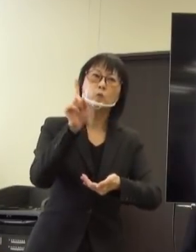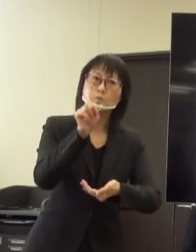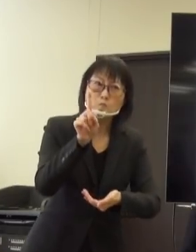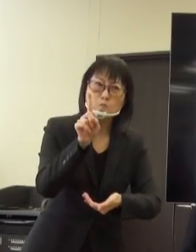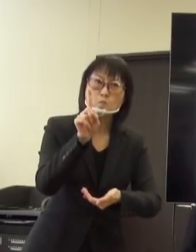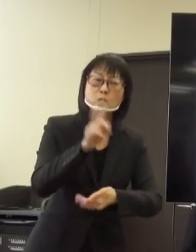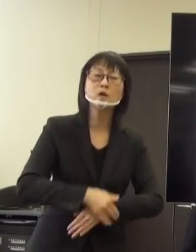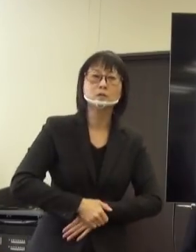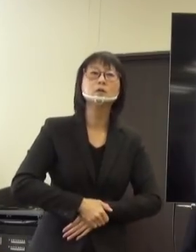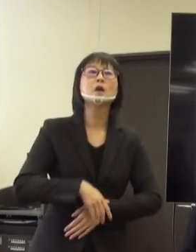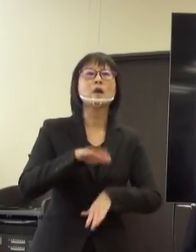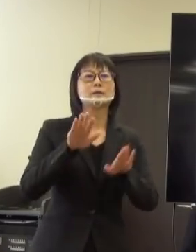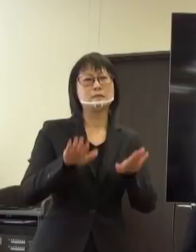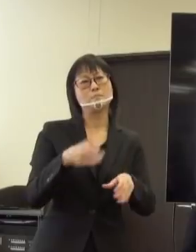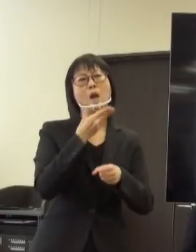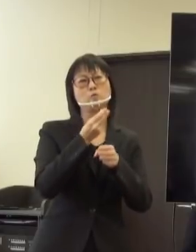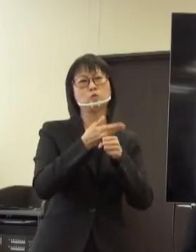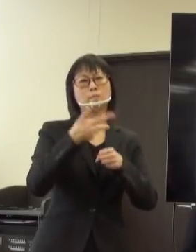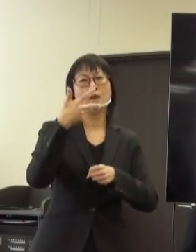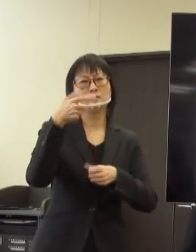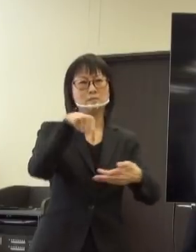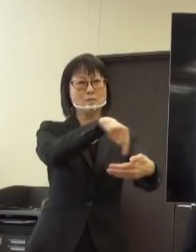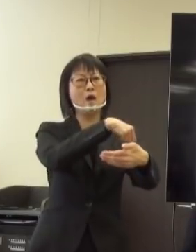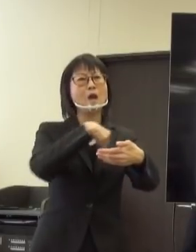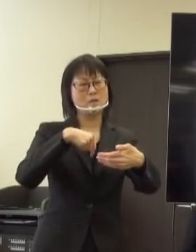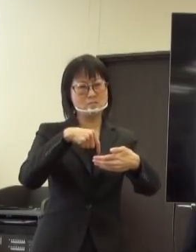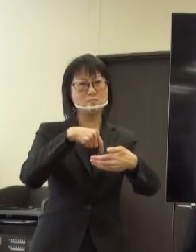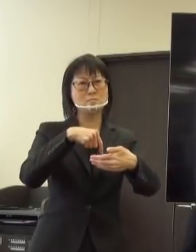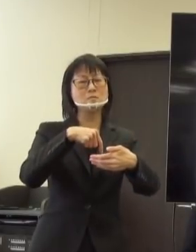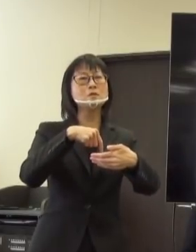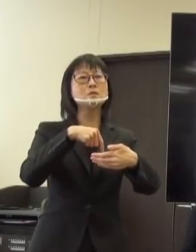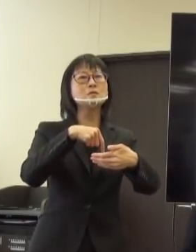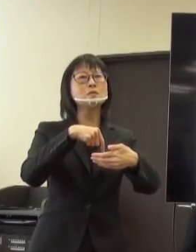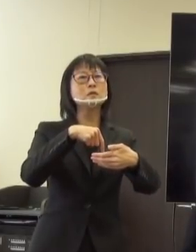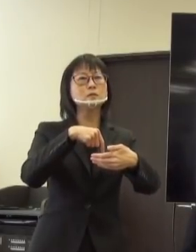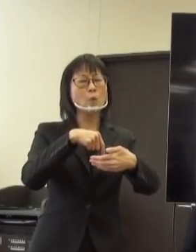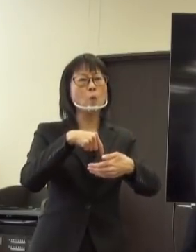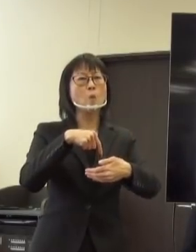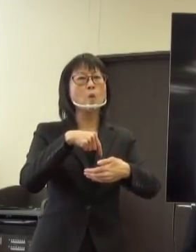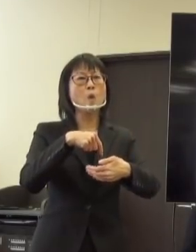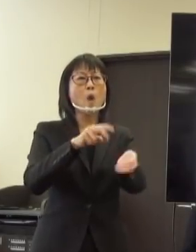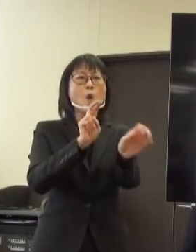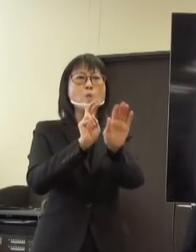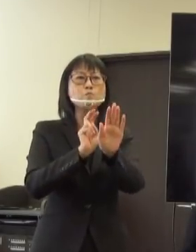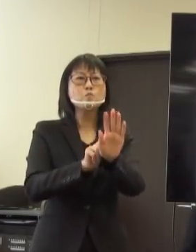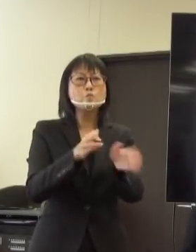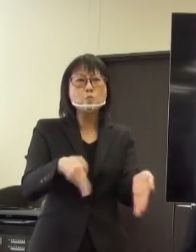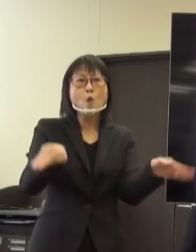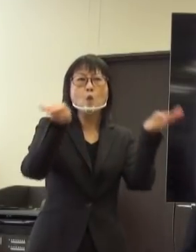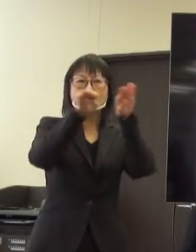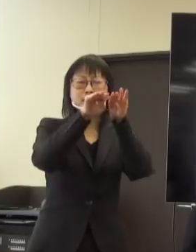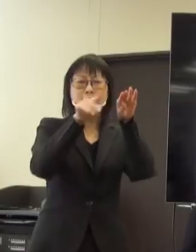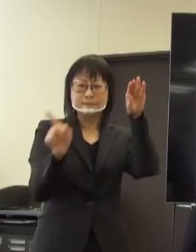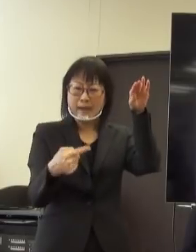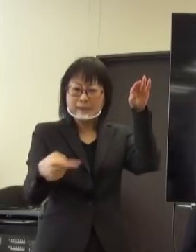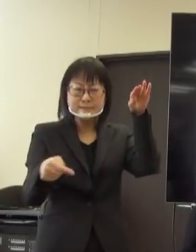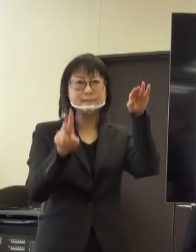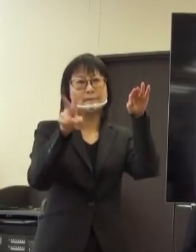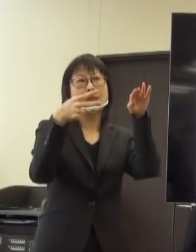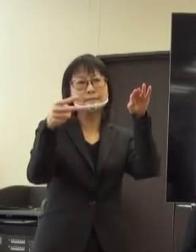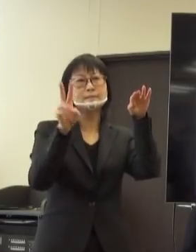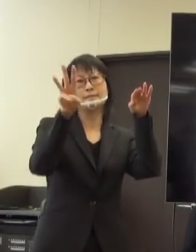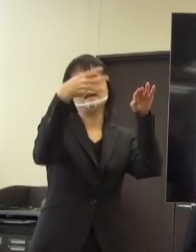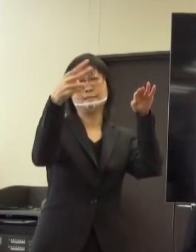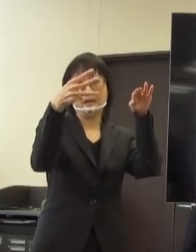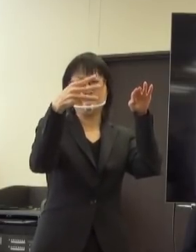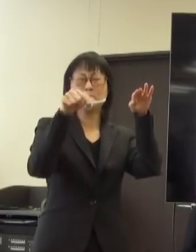の福島市内の今の市長が申し上げた1時2時3時の救急医療が切迫し